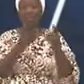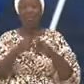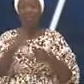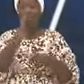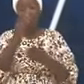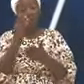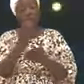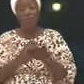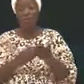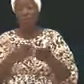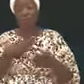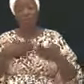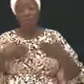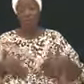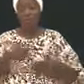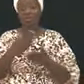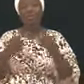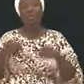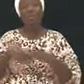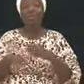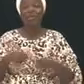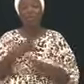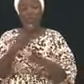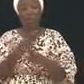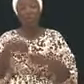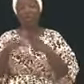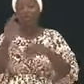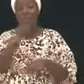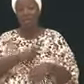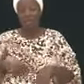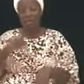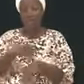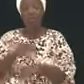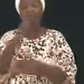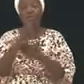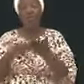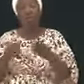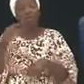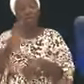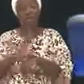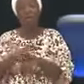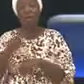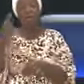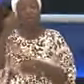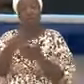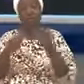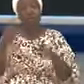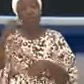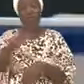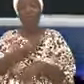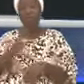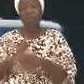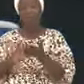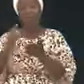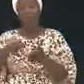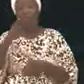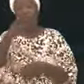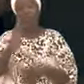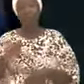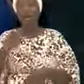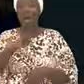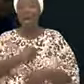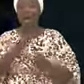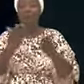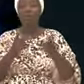quelque chose dans le royaume quelque chose dans l'église quelque chose pour la loi de dieu je veux être